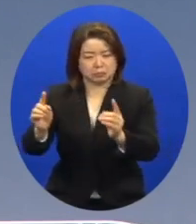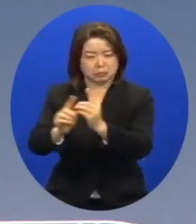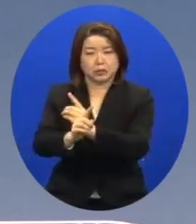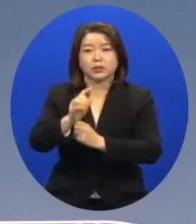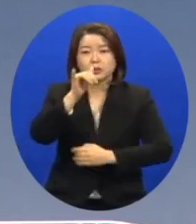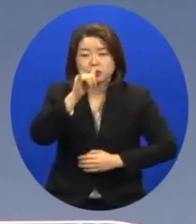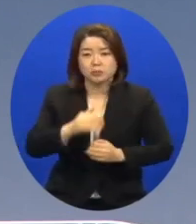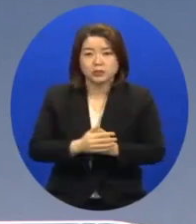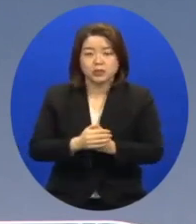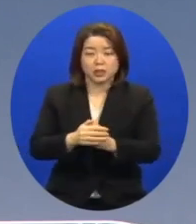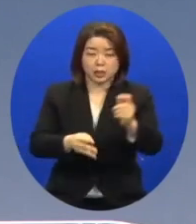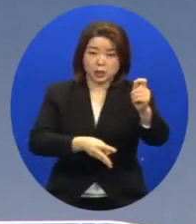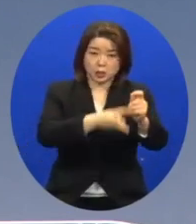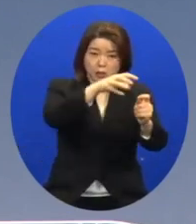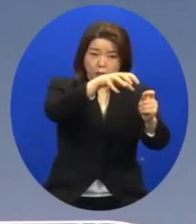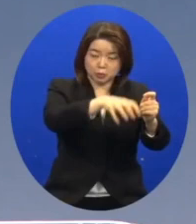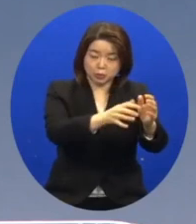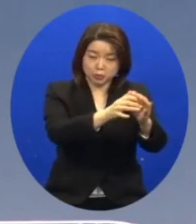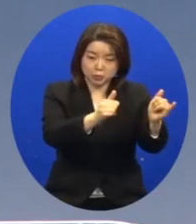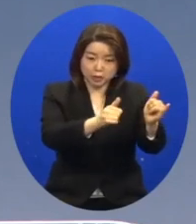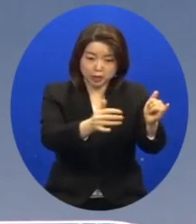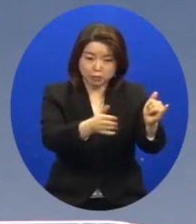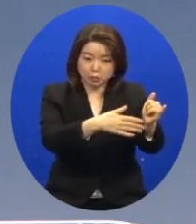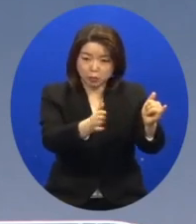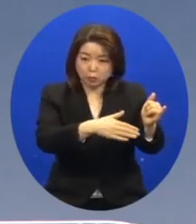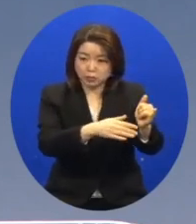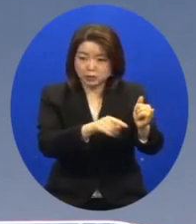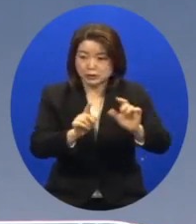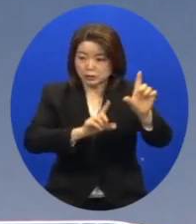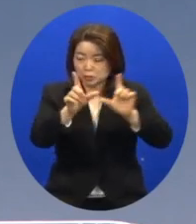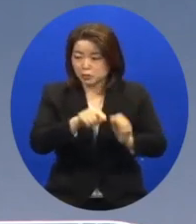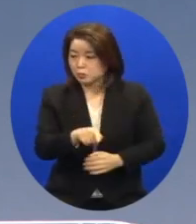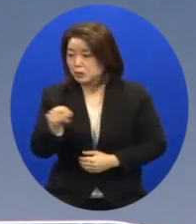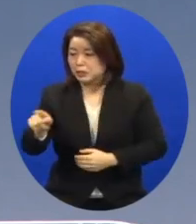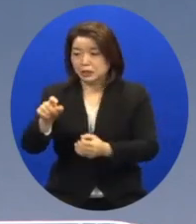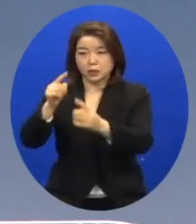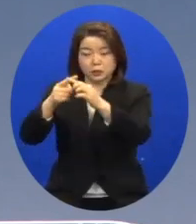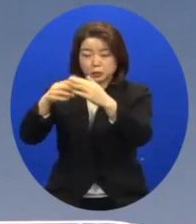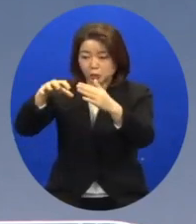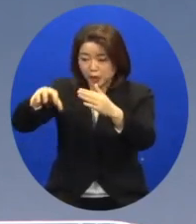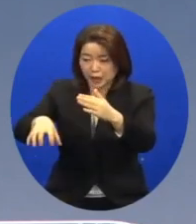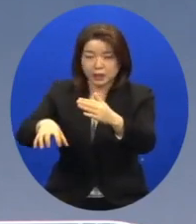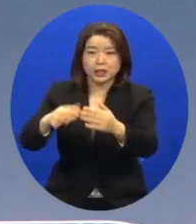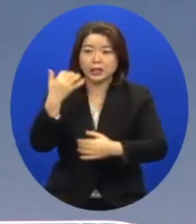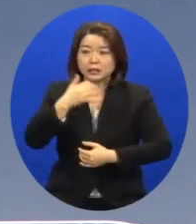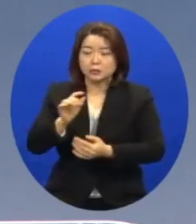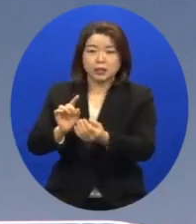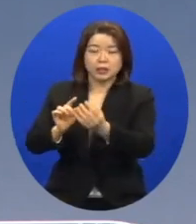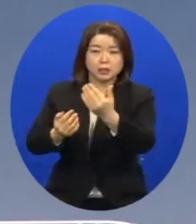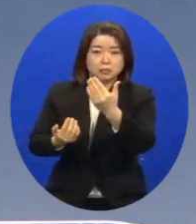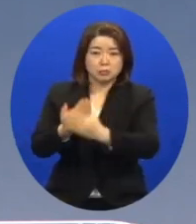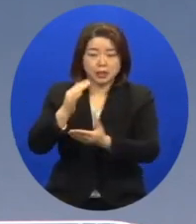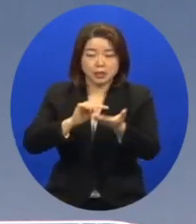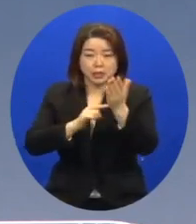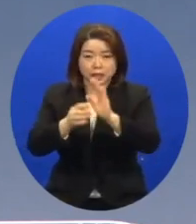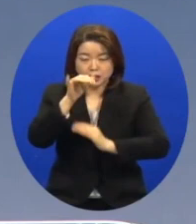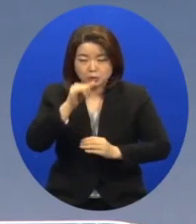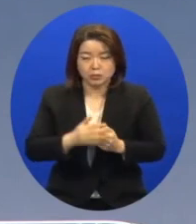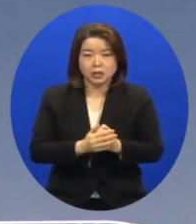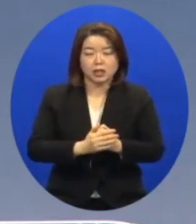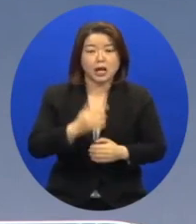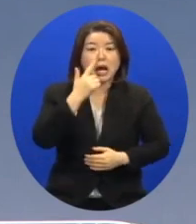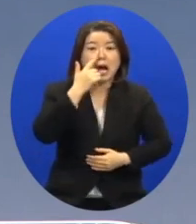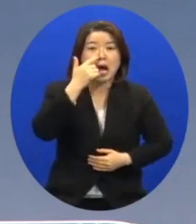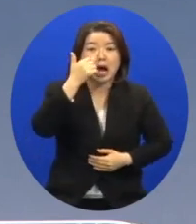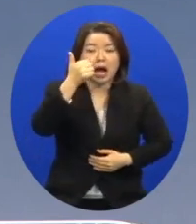사람들에게 조차 잊지 않았던 일이 그들에게 나타나게 써야겠습니다 아버지의 아내와 함께